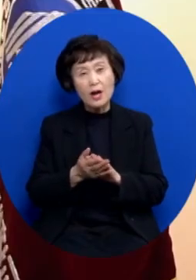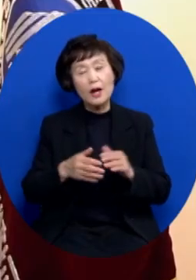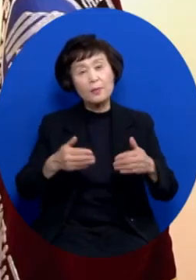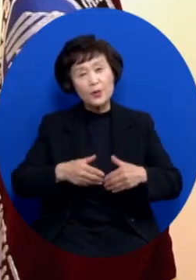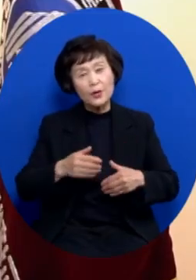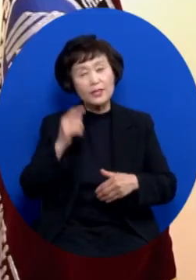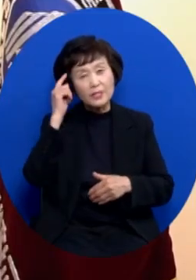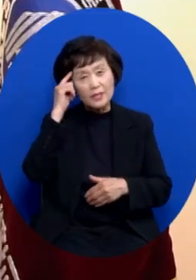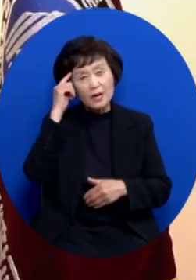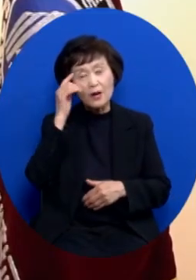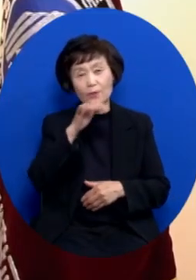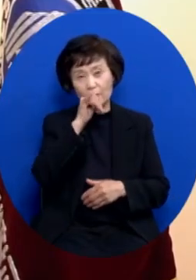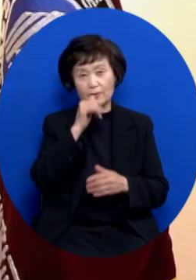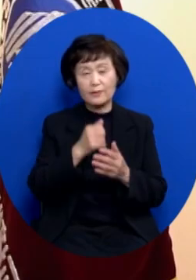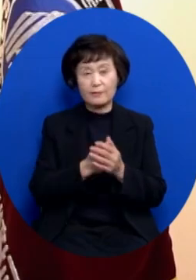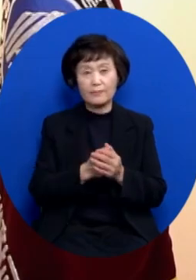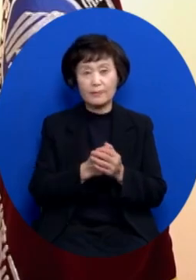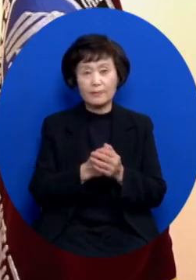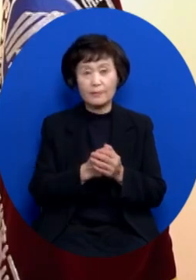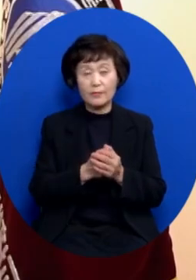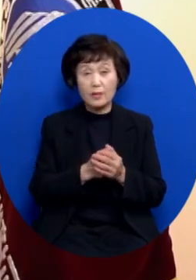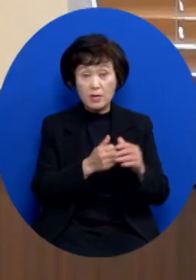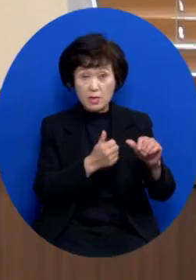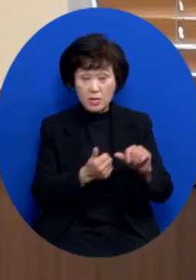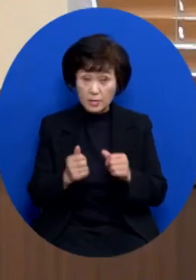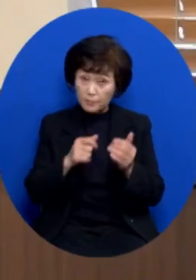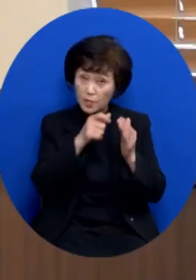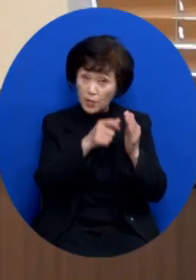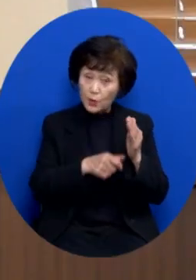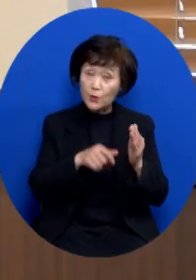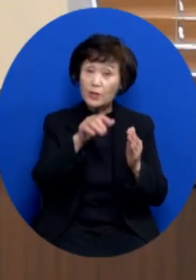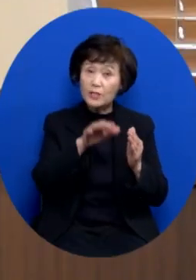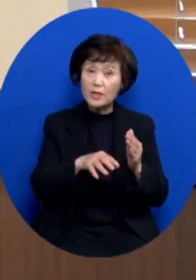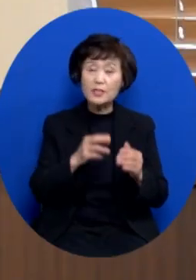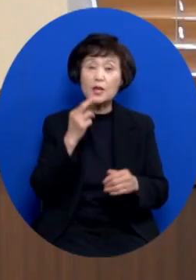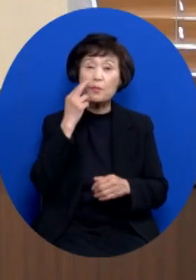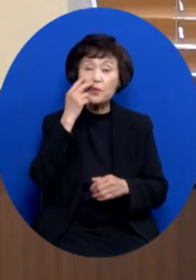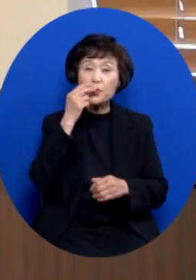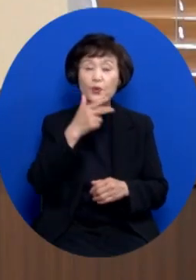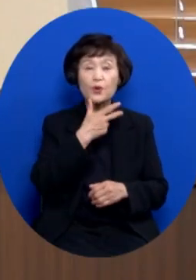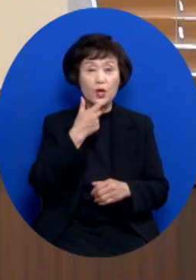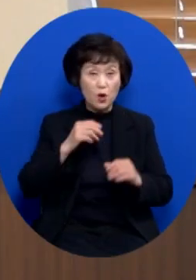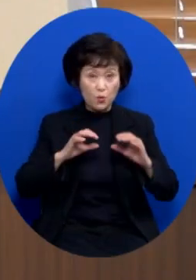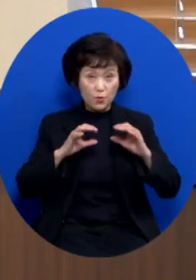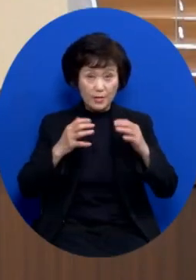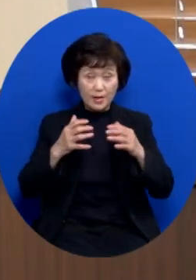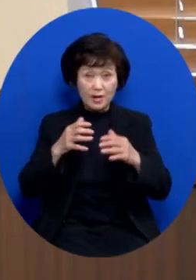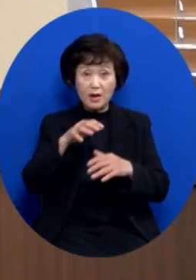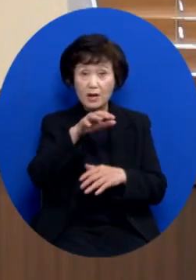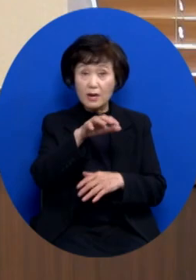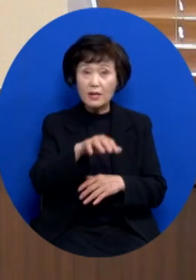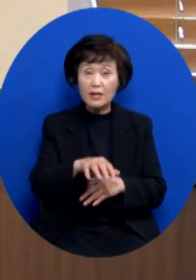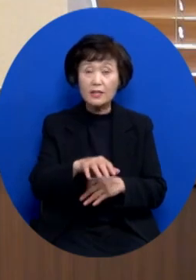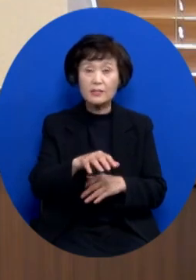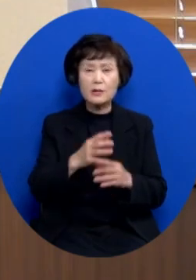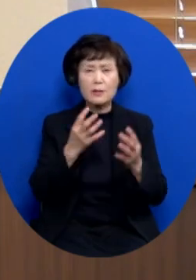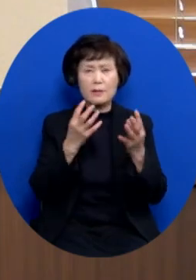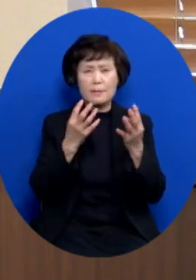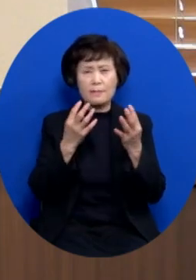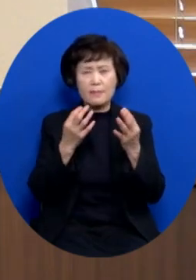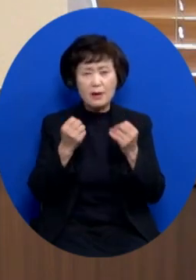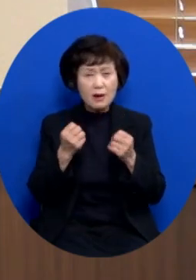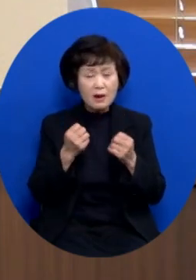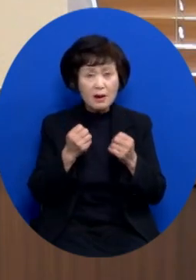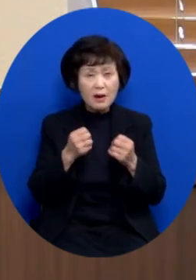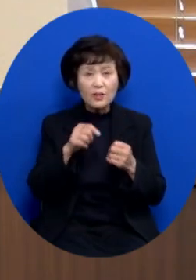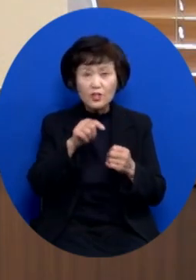그리고 우리 침례교는 미국과 영국의 그 많은